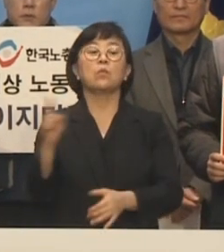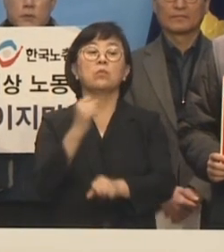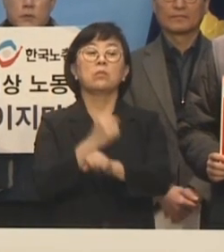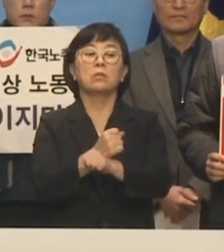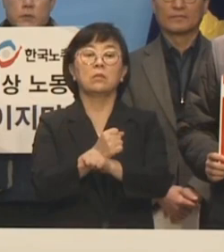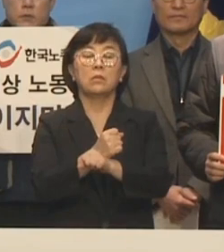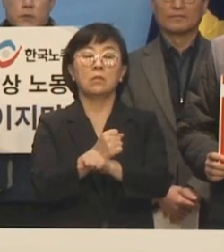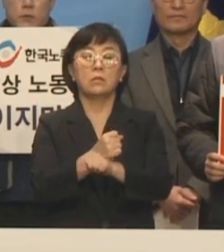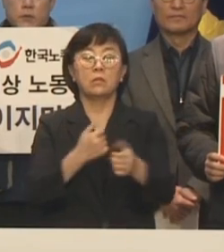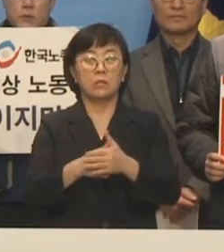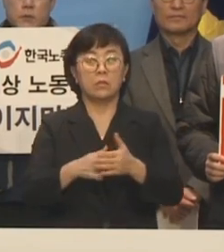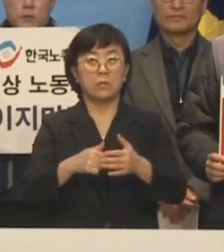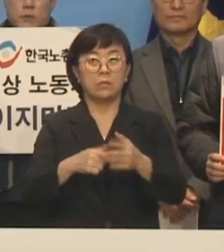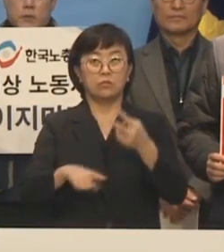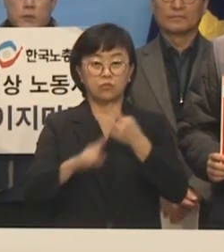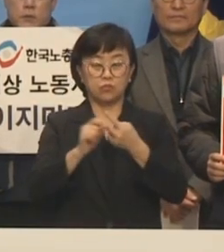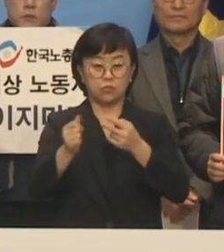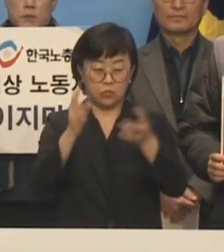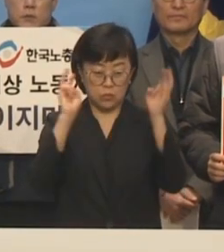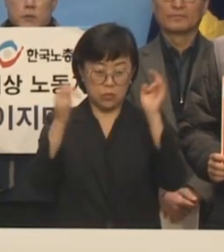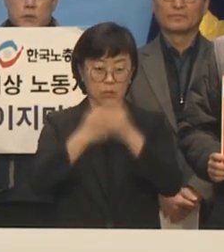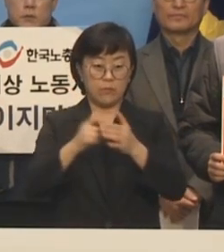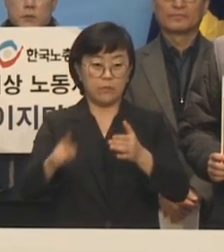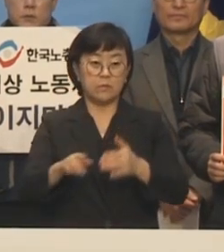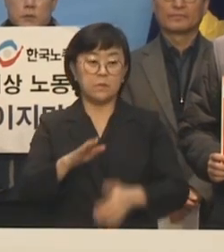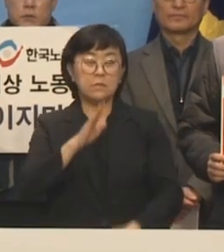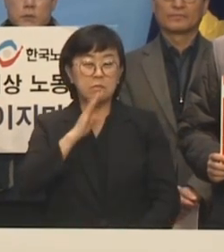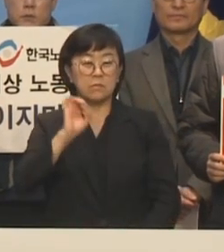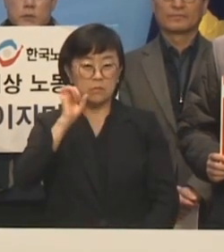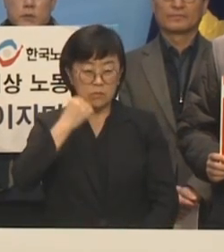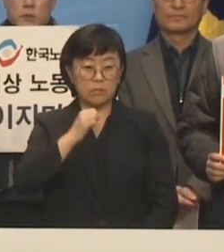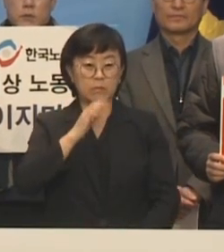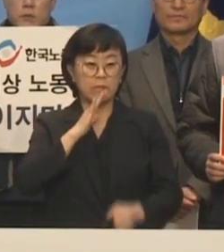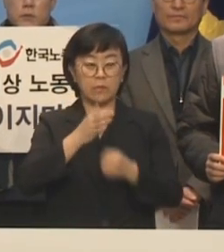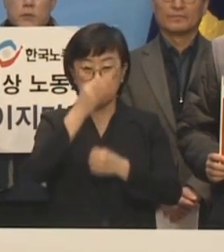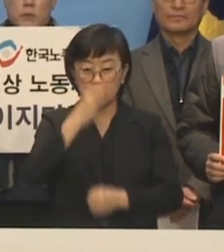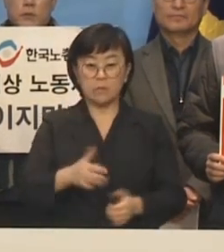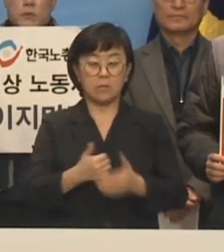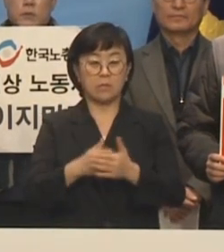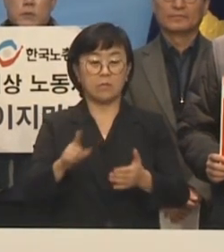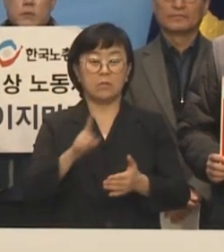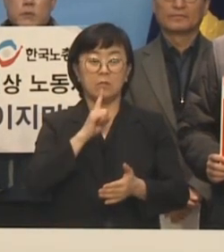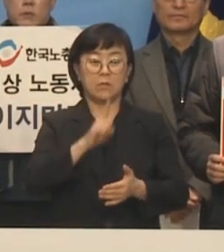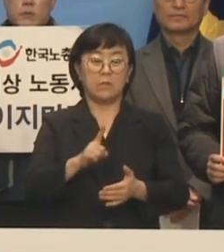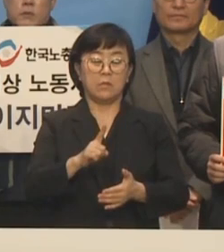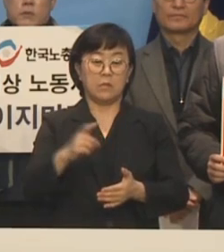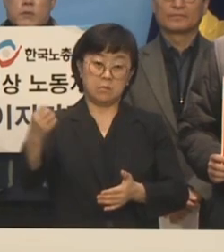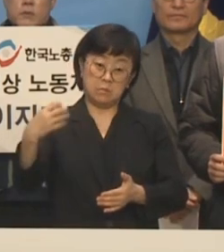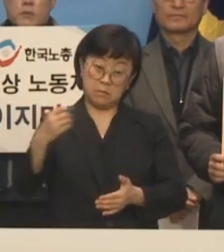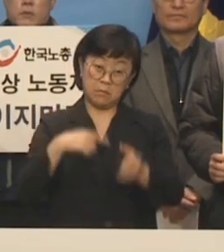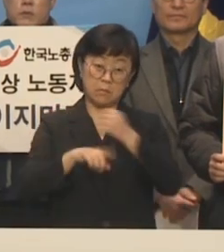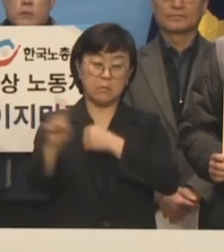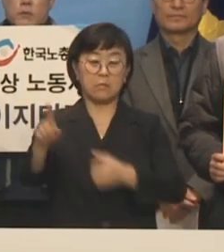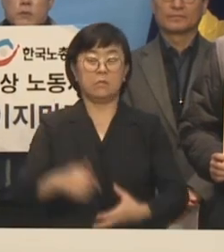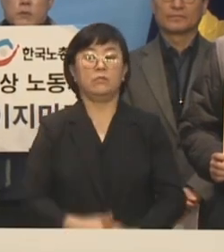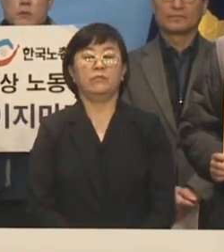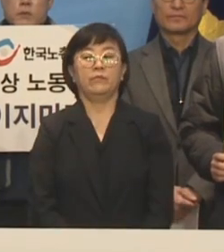했기에 중소기업들이 살얼음을 겪고 있다, 힘들다라는 이야기를 하는